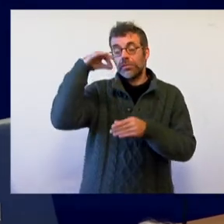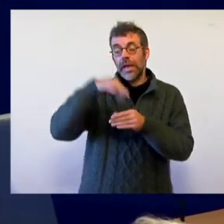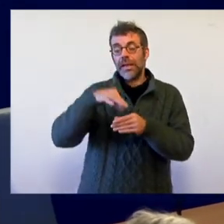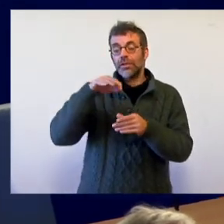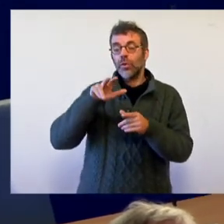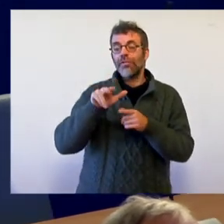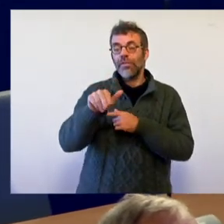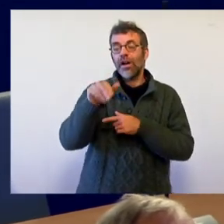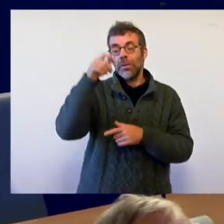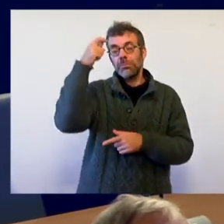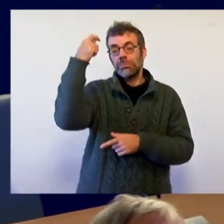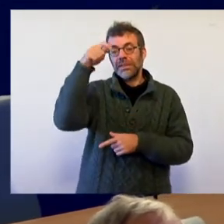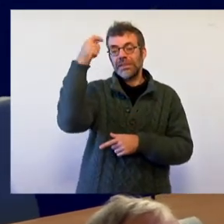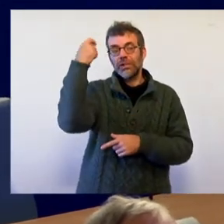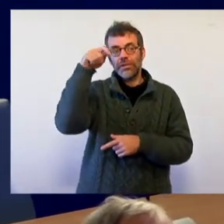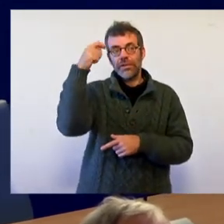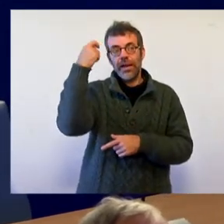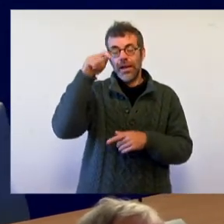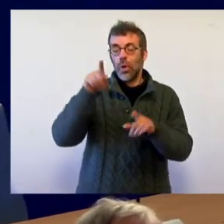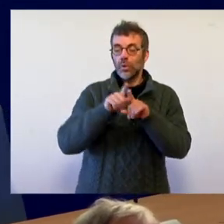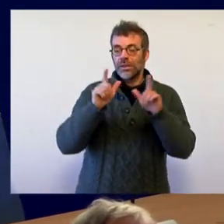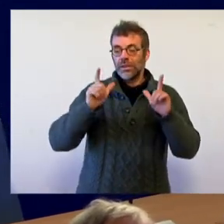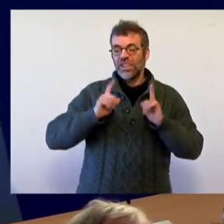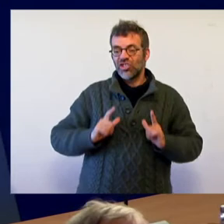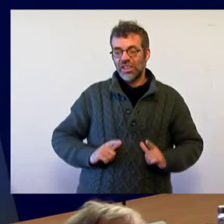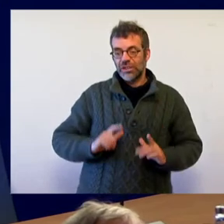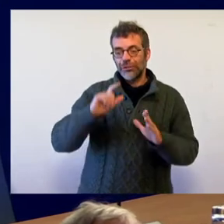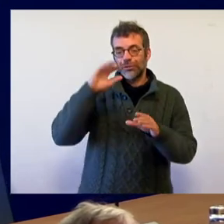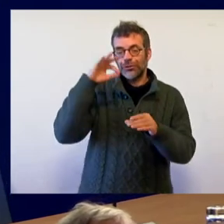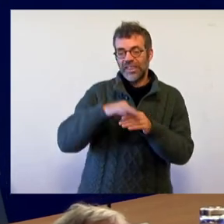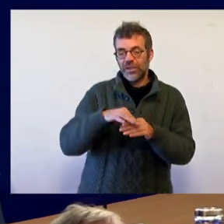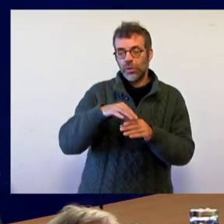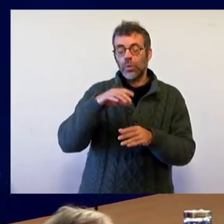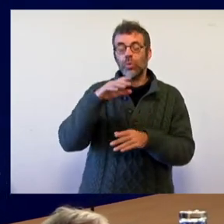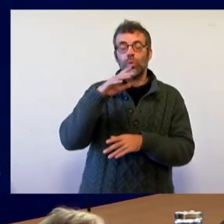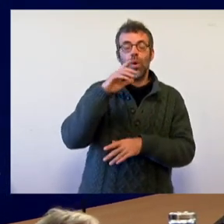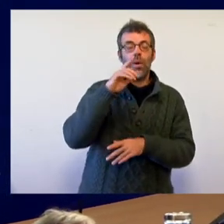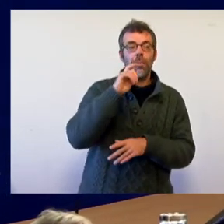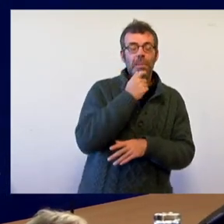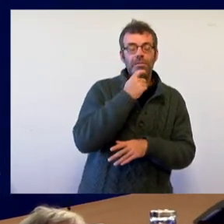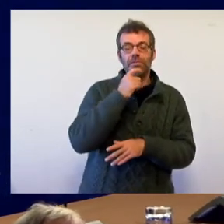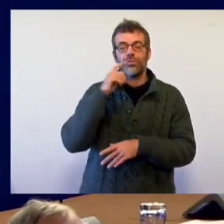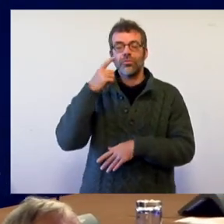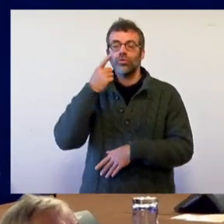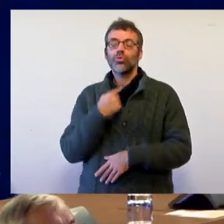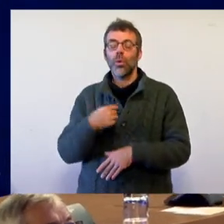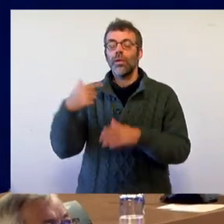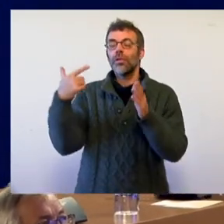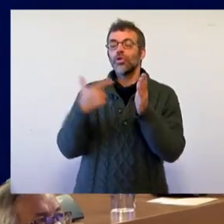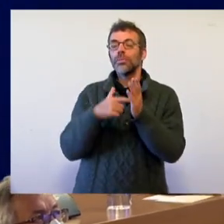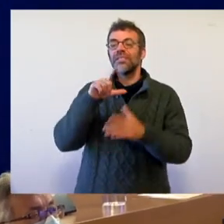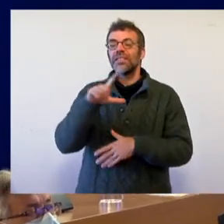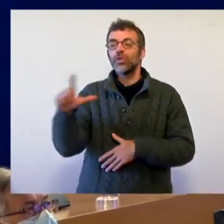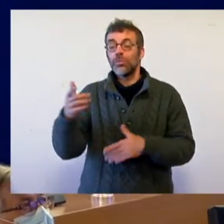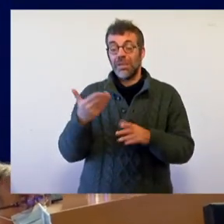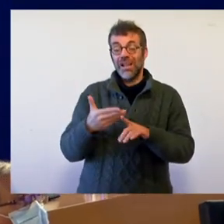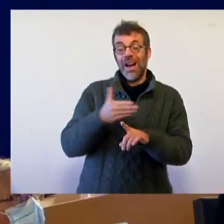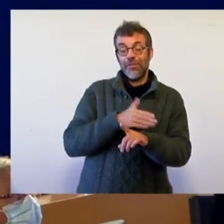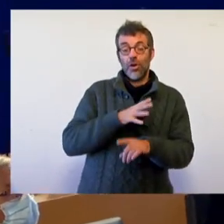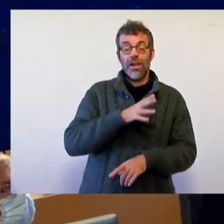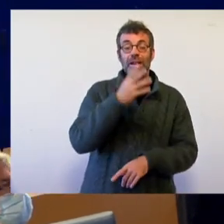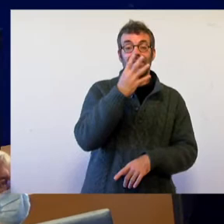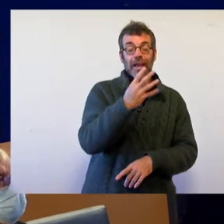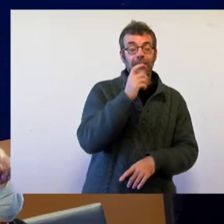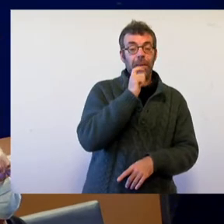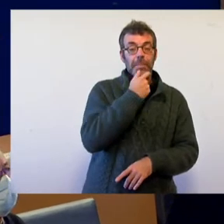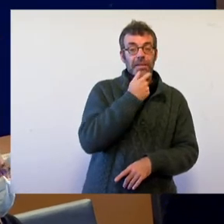les présidentielles et législatives en avril et en juin 2022. Mais il y a une date très importante avant celle-ci, c'est le 4 mars. Le 4 mars, c'est le dernier